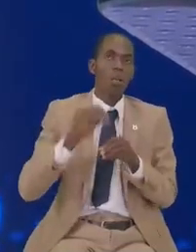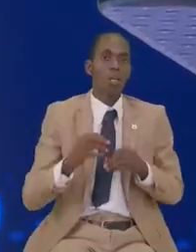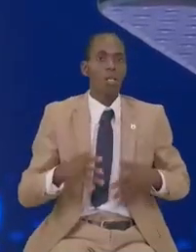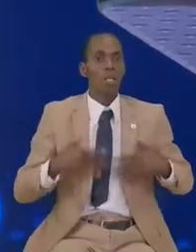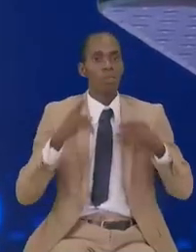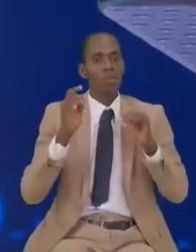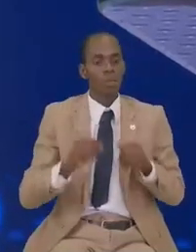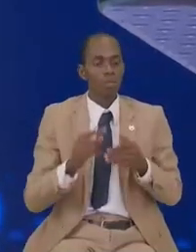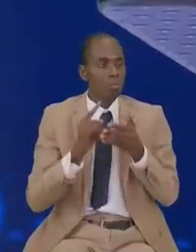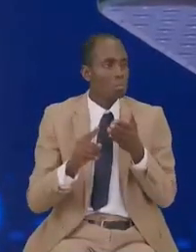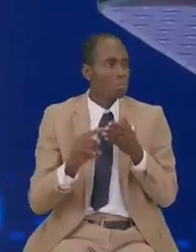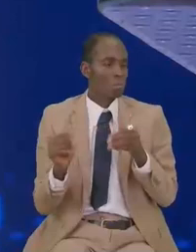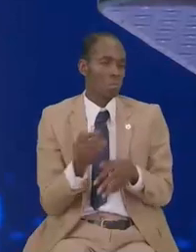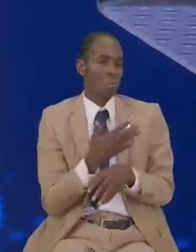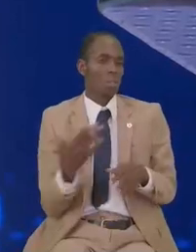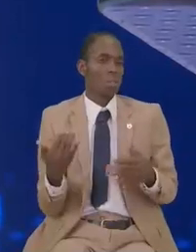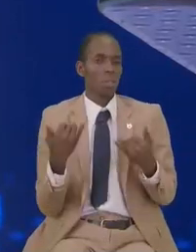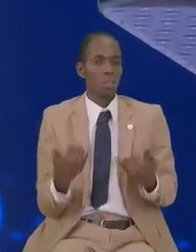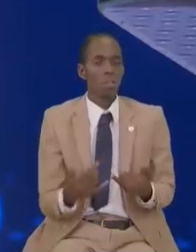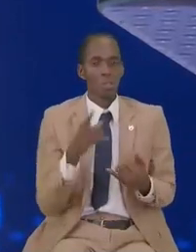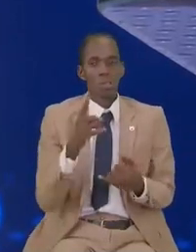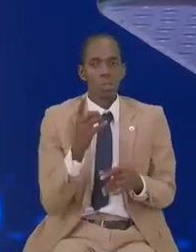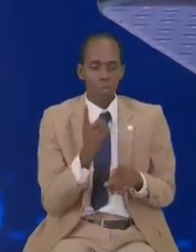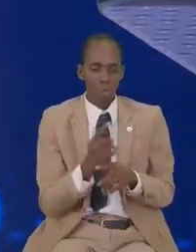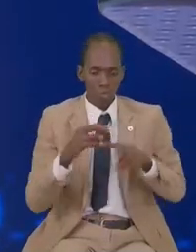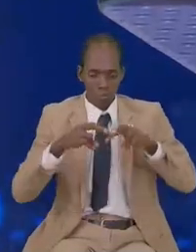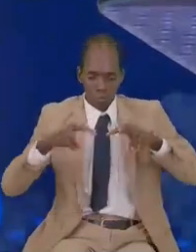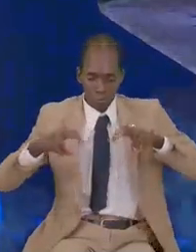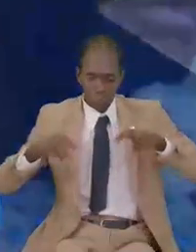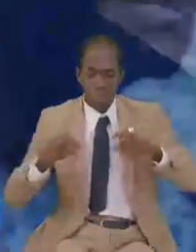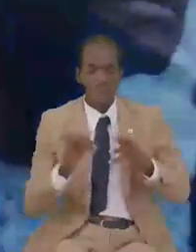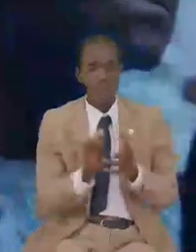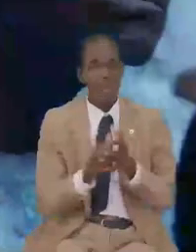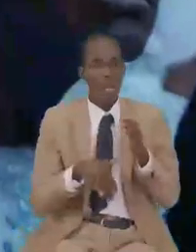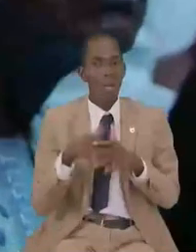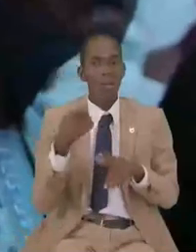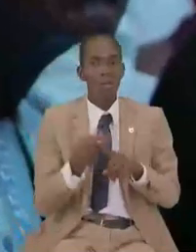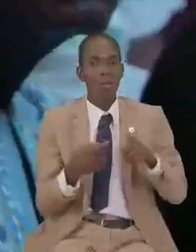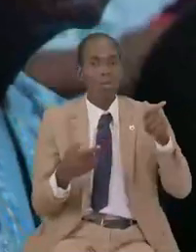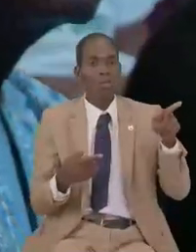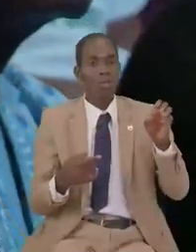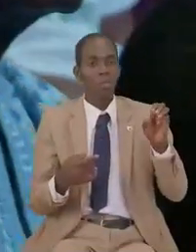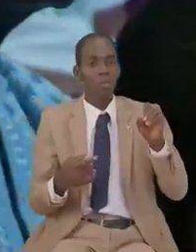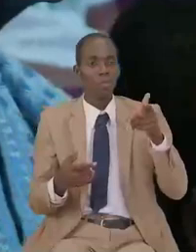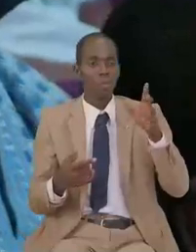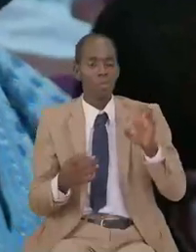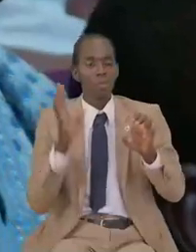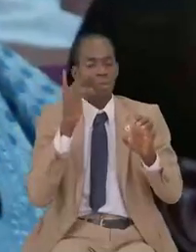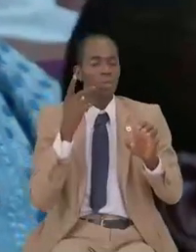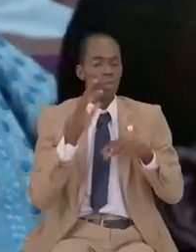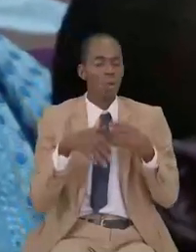des avancements, des progrès et plus on serait bien portant. Dès qu'on va à Google, on y met quelque chose, déjà on voit la